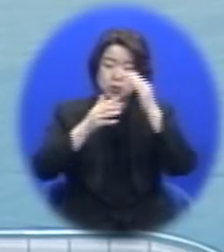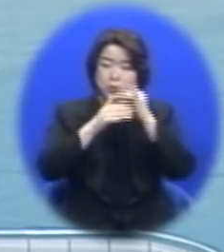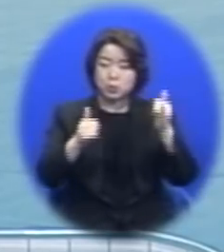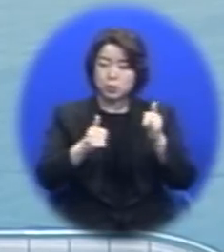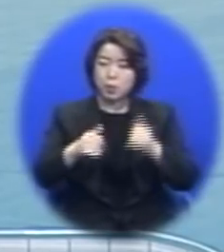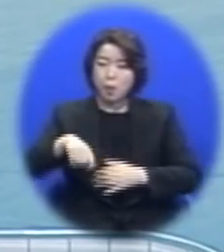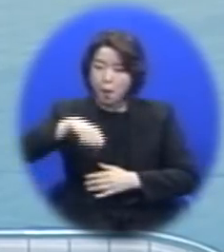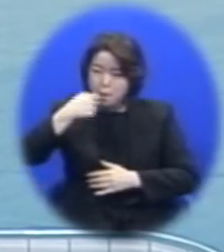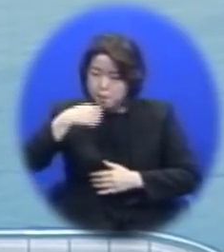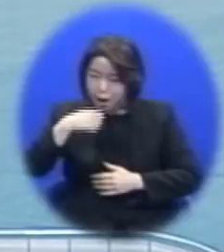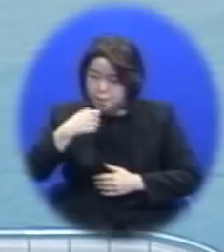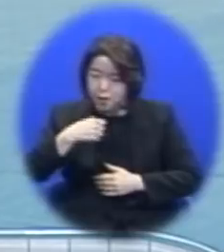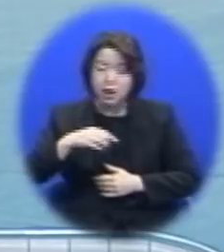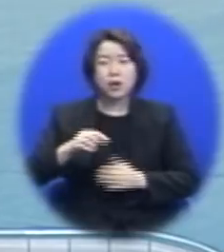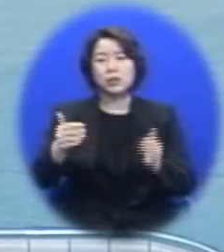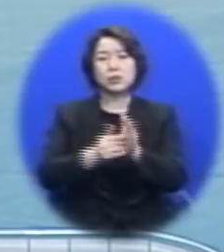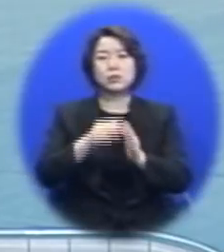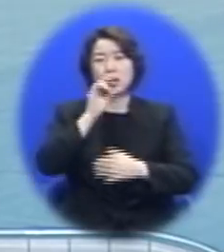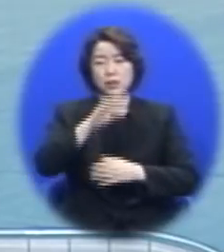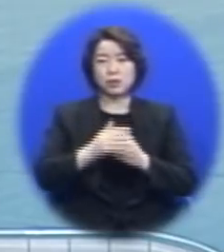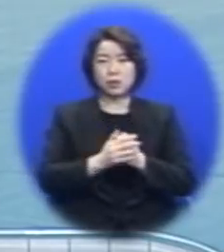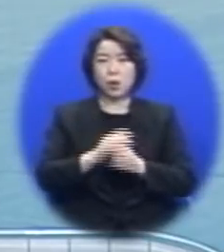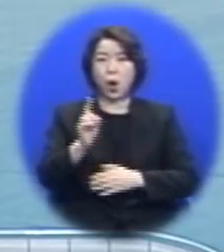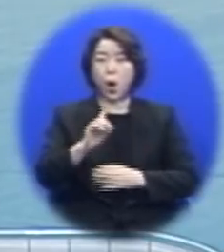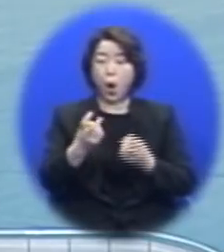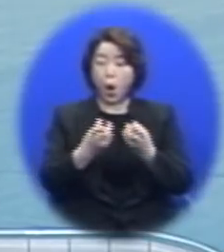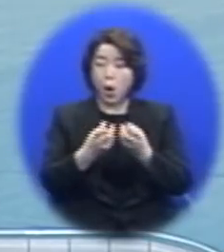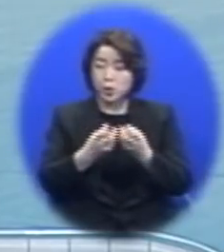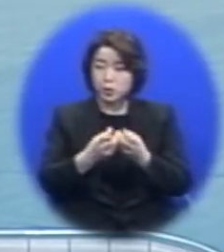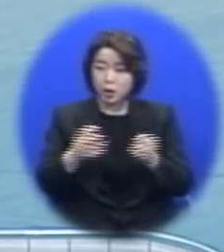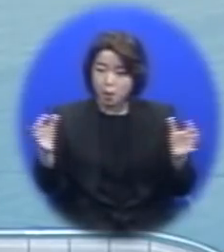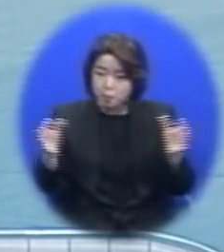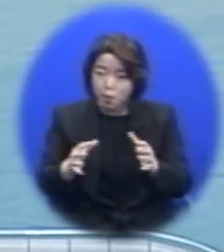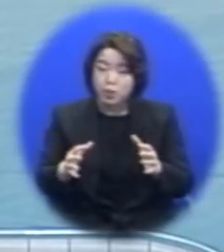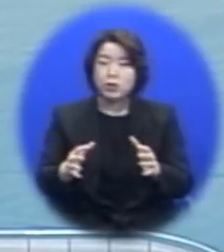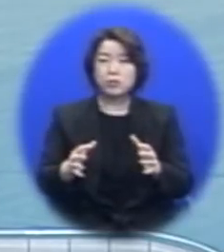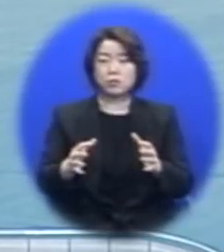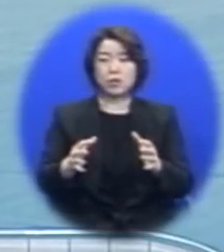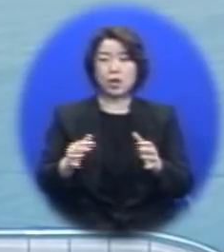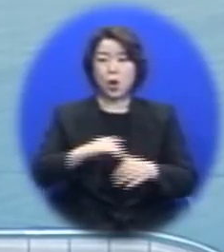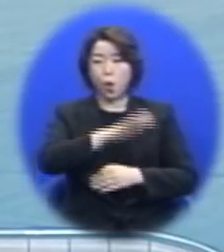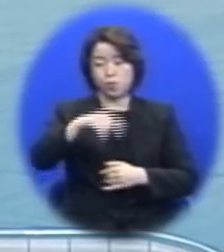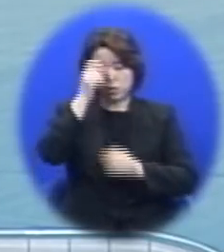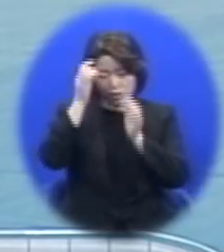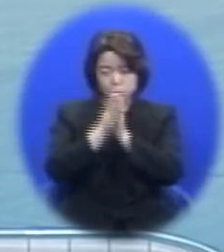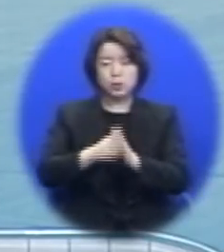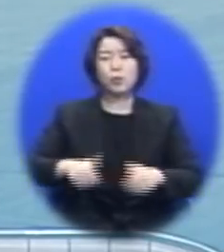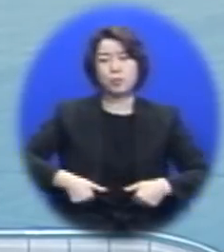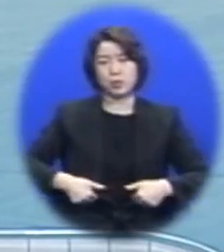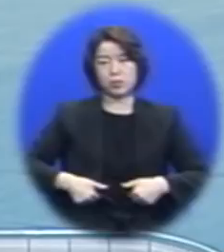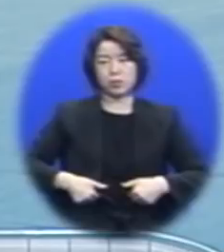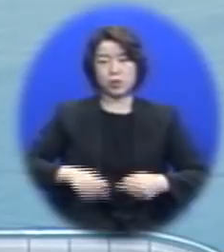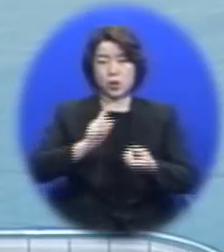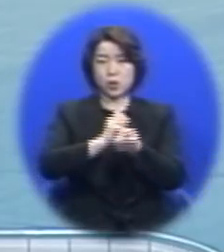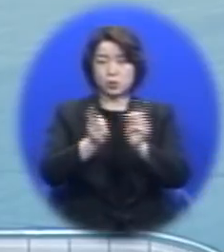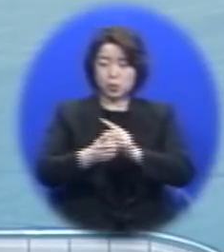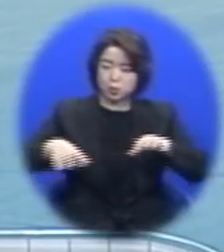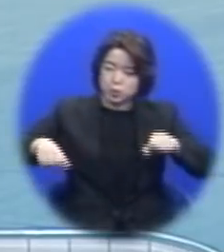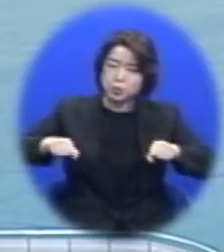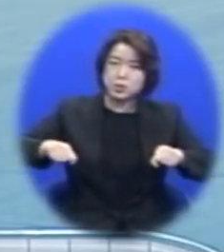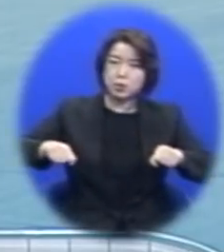됩니다. 어떻게 모이기가 힘든데 모였는데 우리 기도합시다. 서로